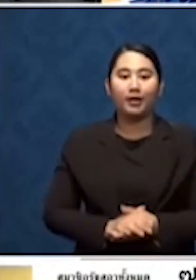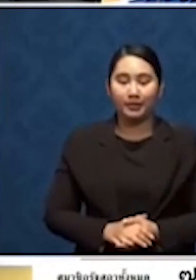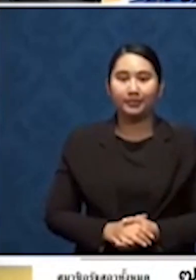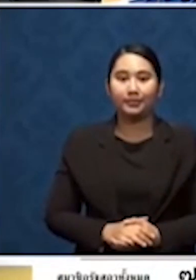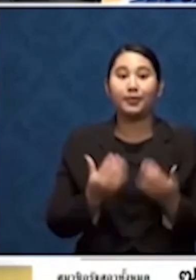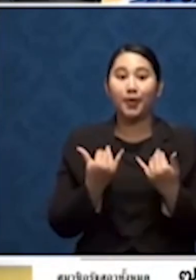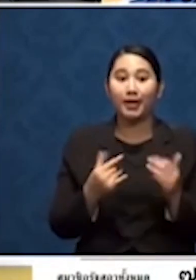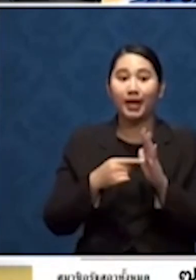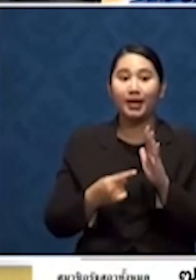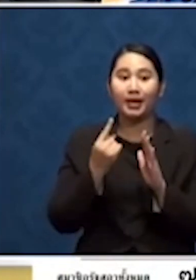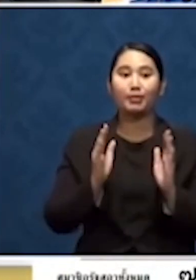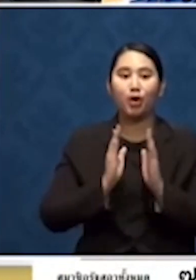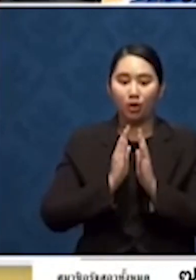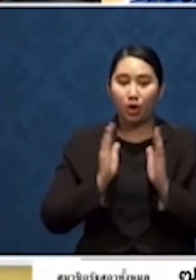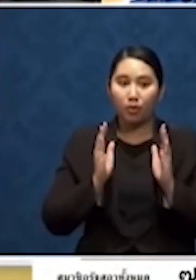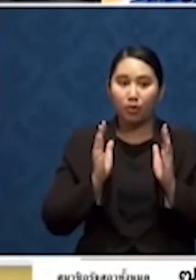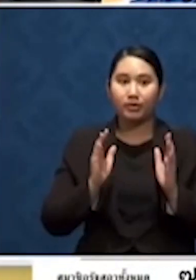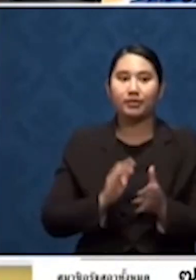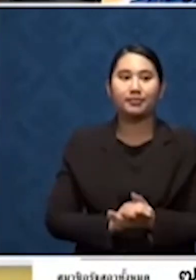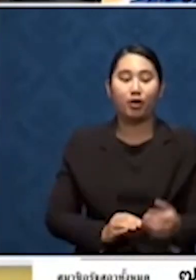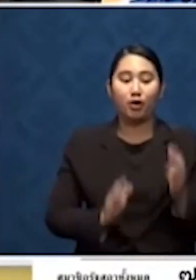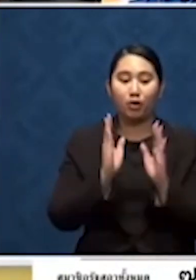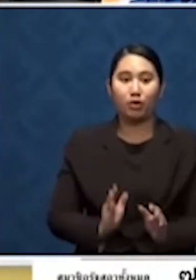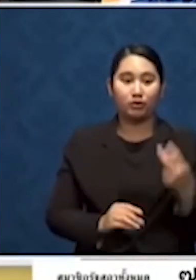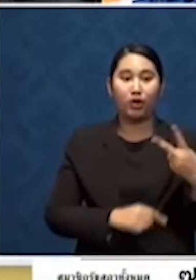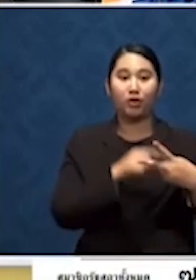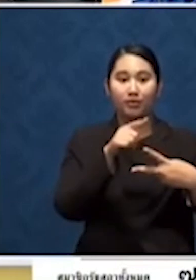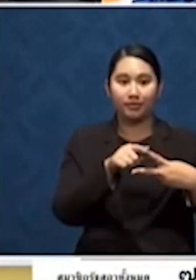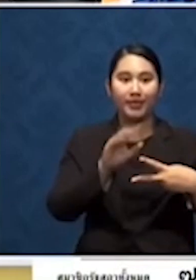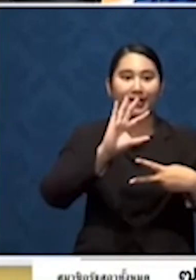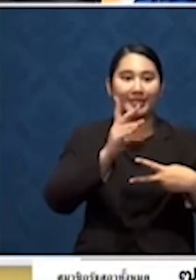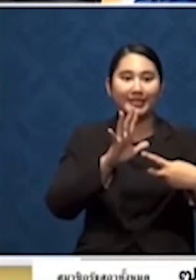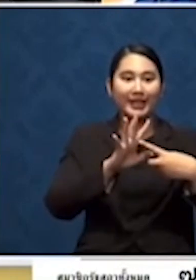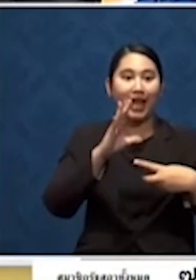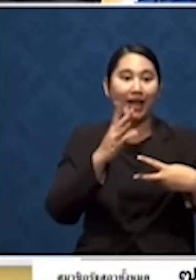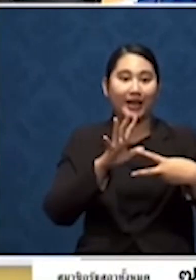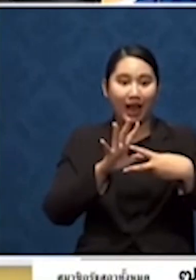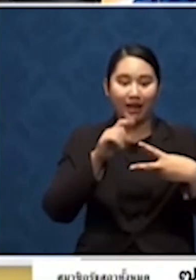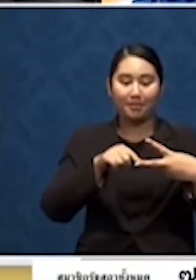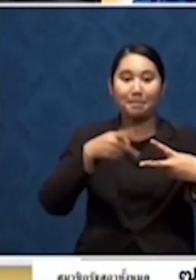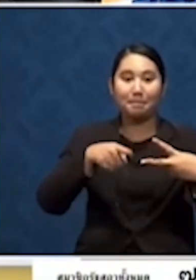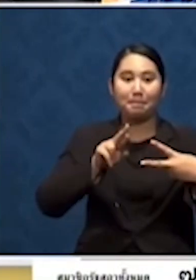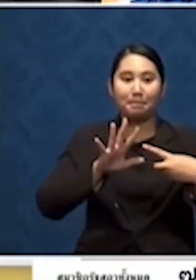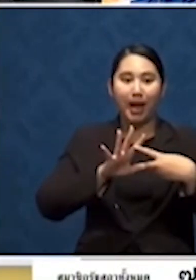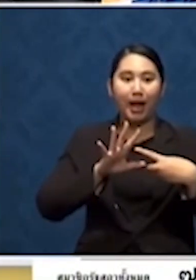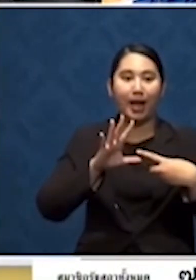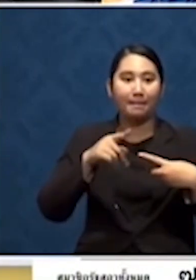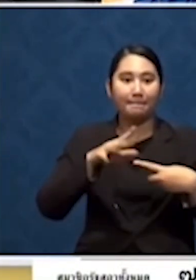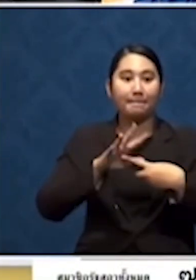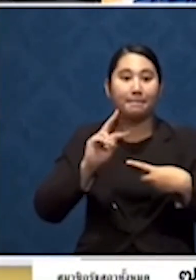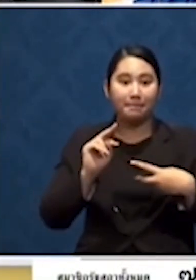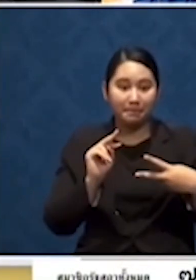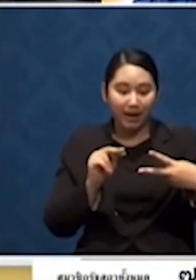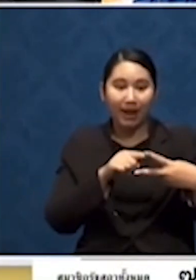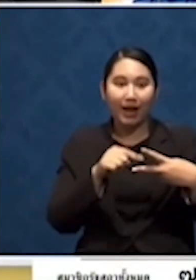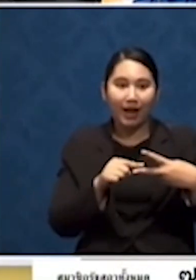กินครึ่งนึงไปเลยพูดจากประสบการณ์การเมืองและหาทางประนีประนอมเพื่อให้ก้าวไกลเนี่ยได้เป็นรัฐบาลไม่ใช่เอาแต่ใจตัว